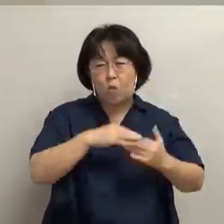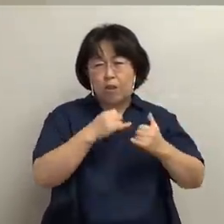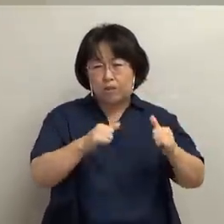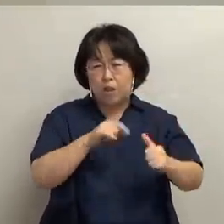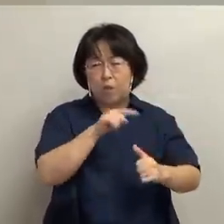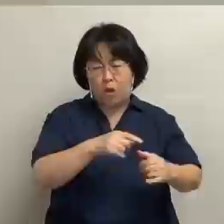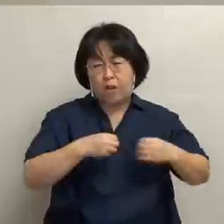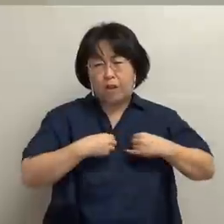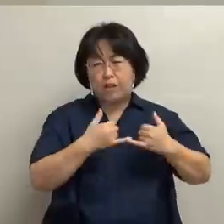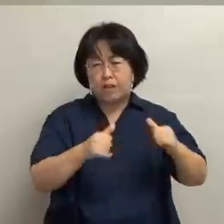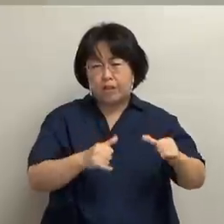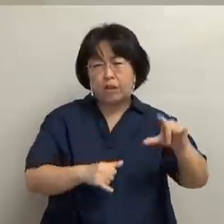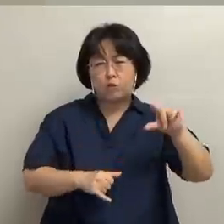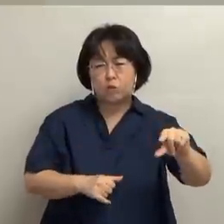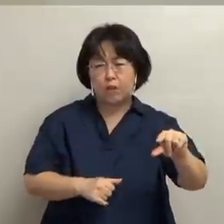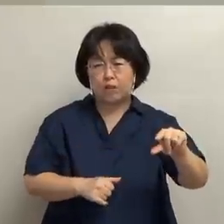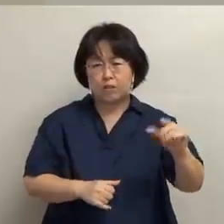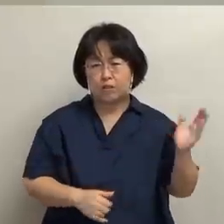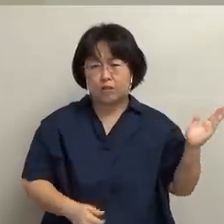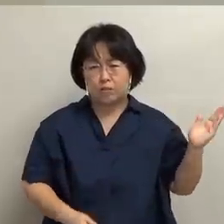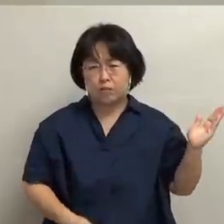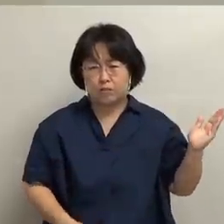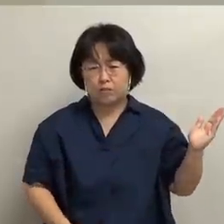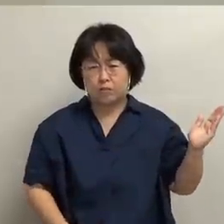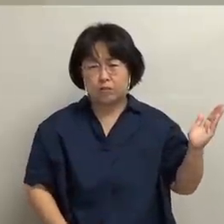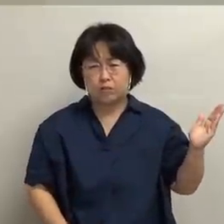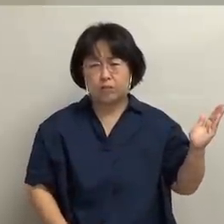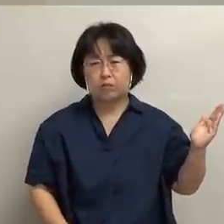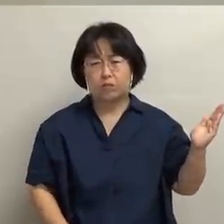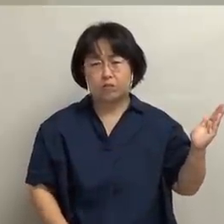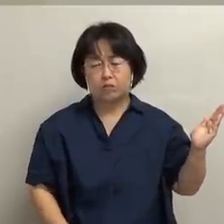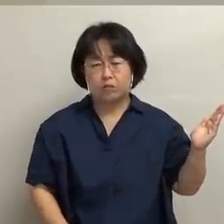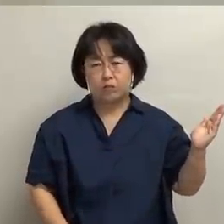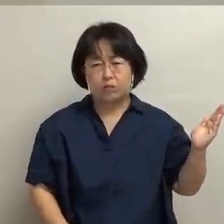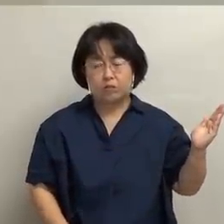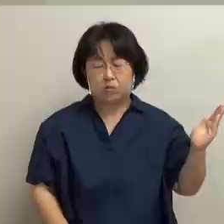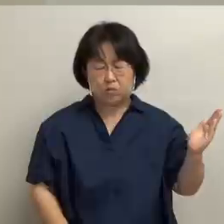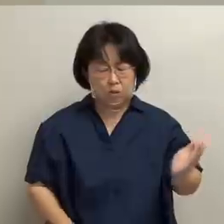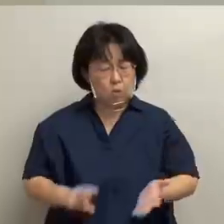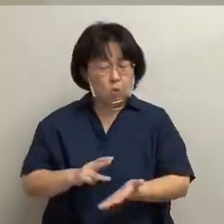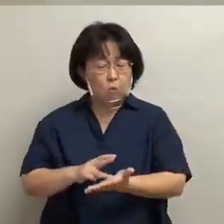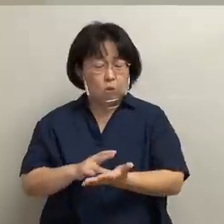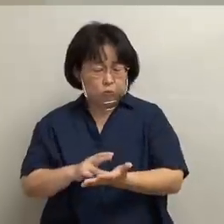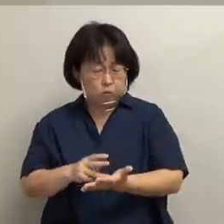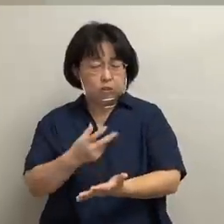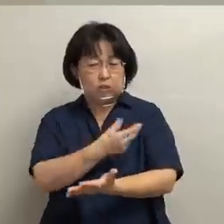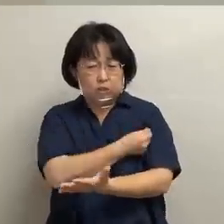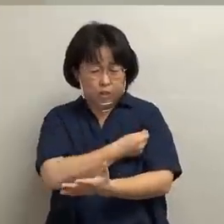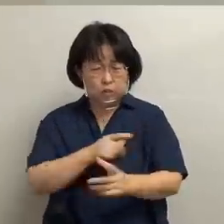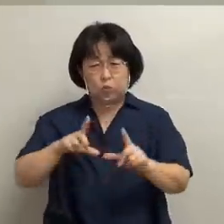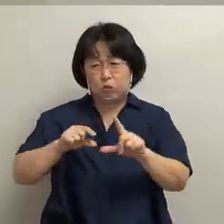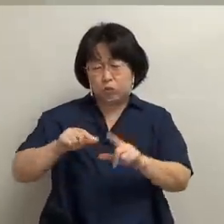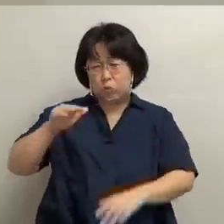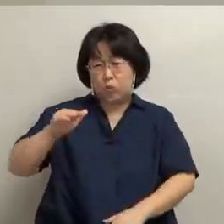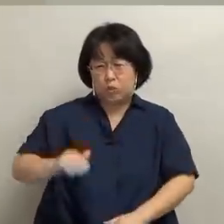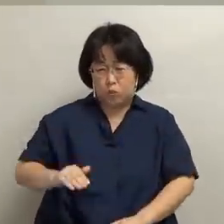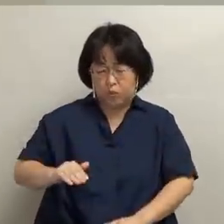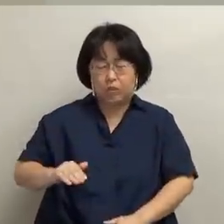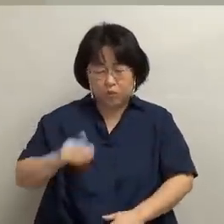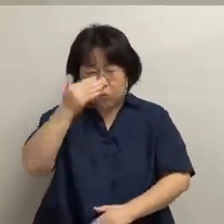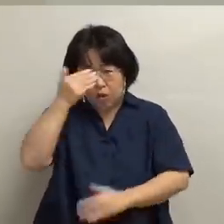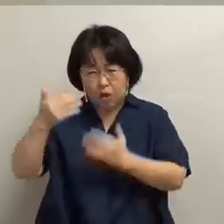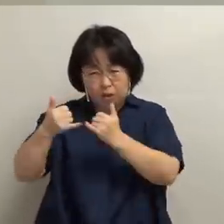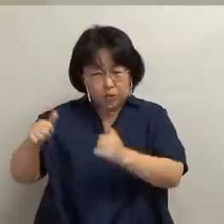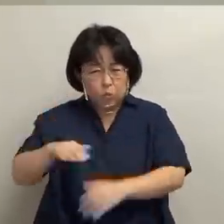来ないこうみてくださいということでワクチン接種率の低い若年層ほど